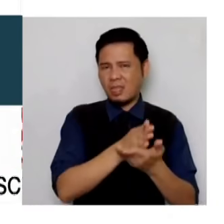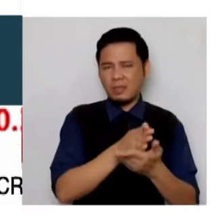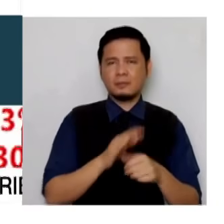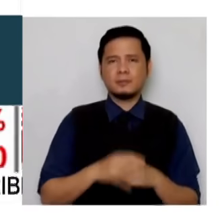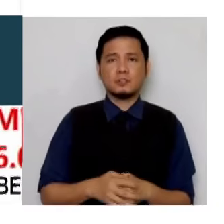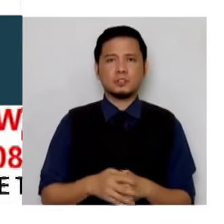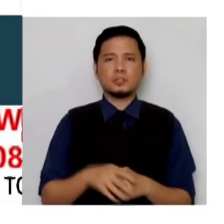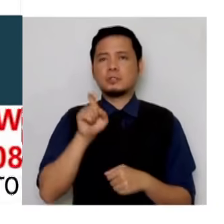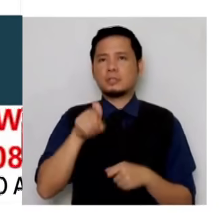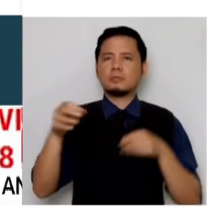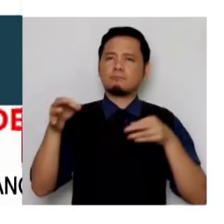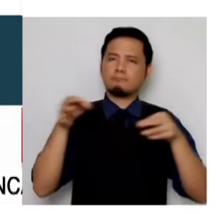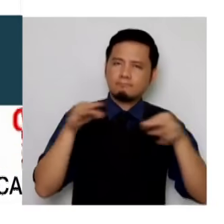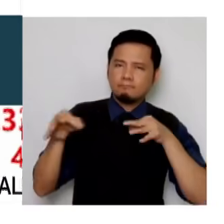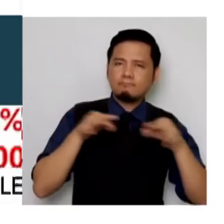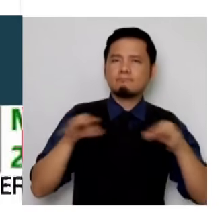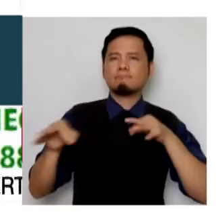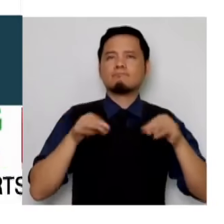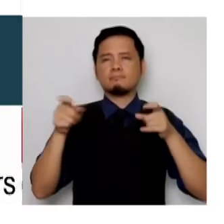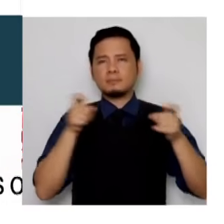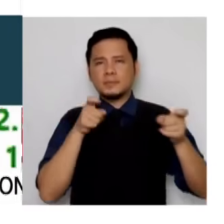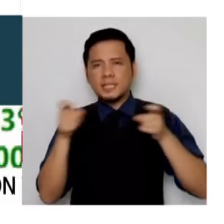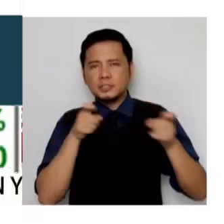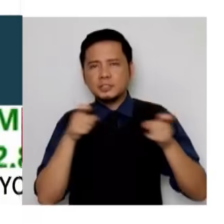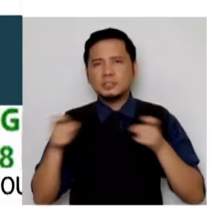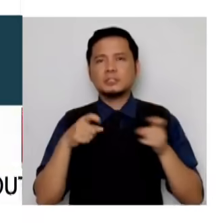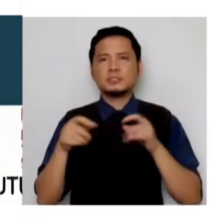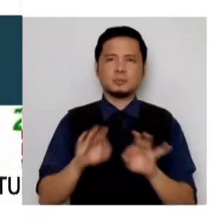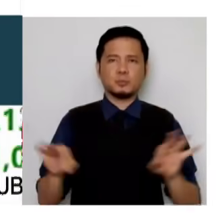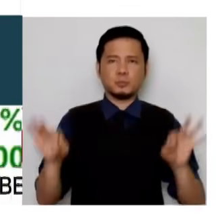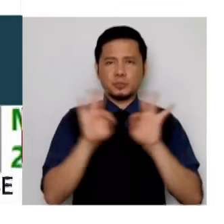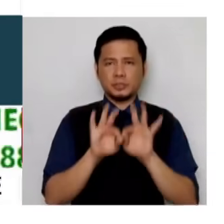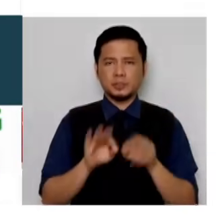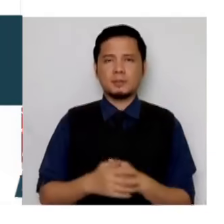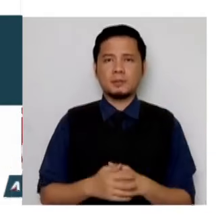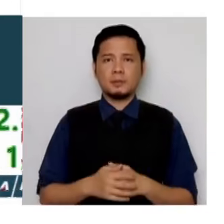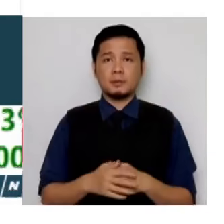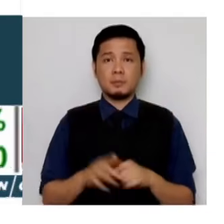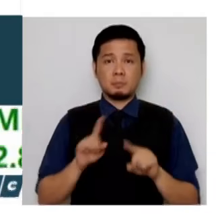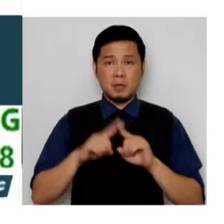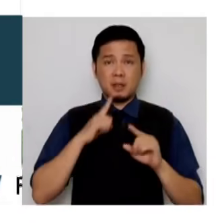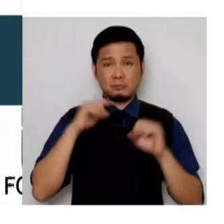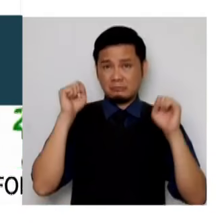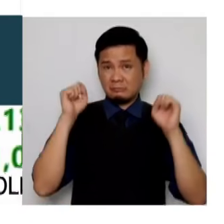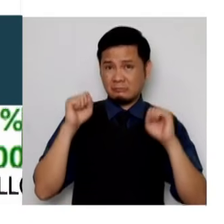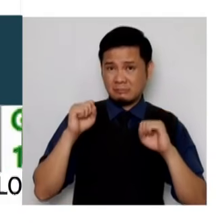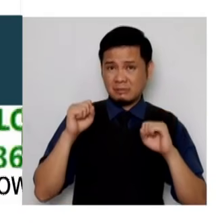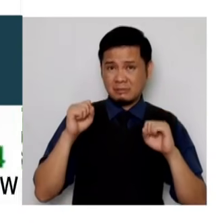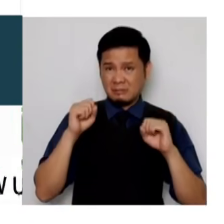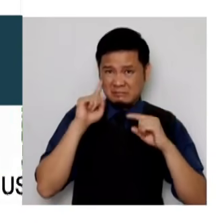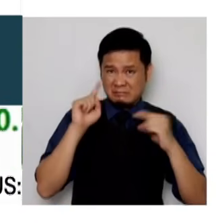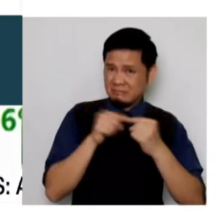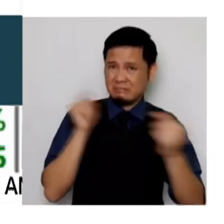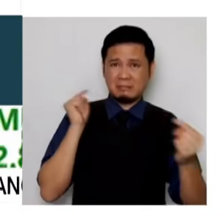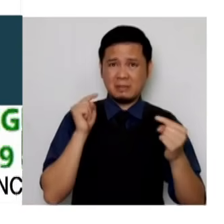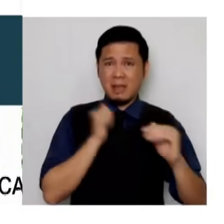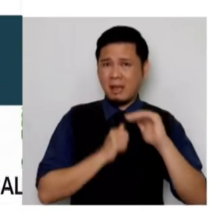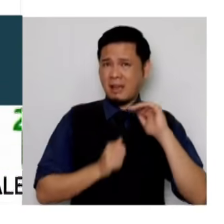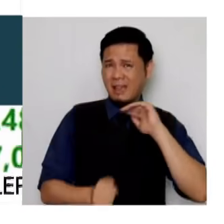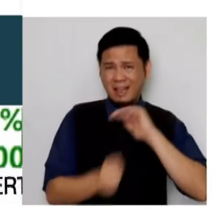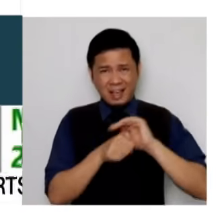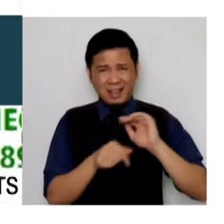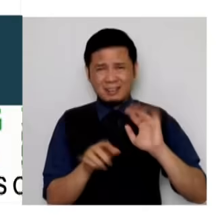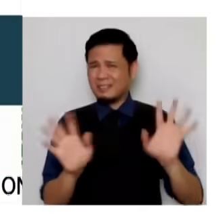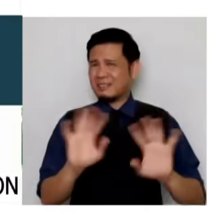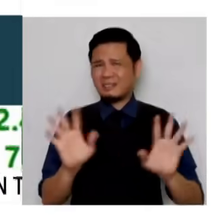have to manage the rollout. But I do not really agree in hiding and not disclosing the brand. Kasi we